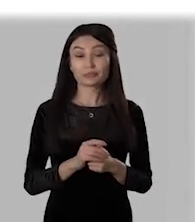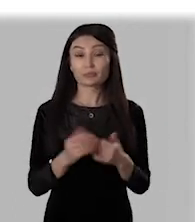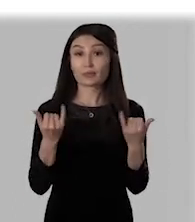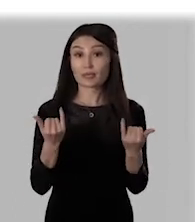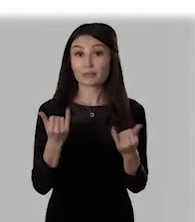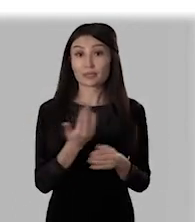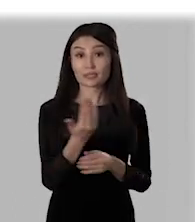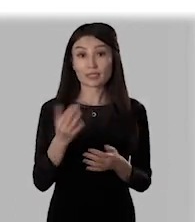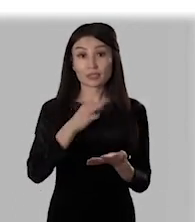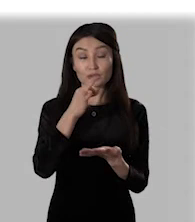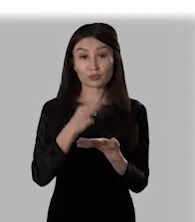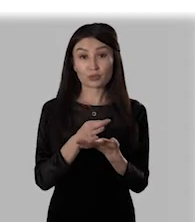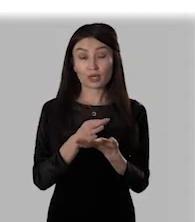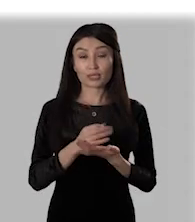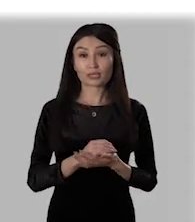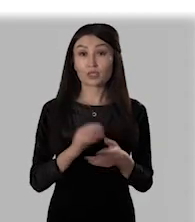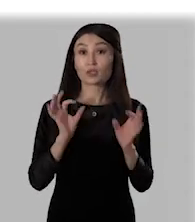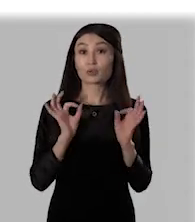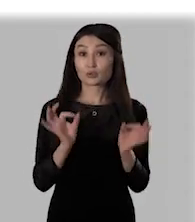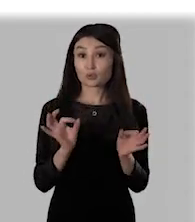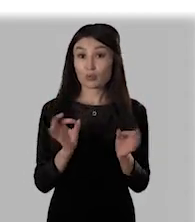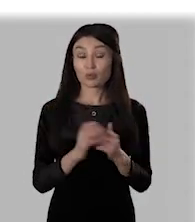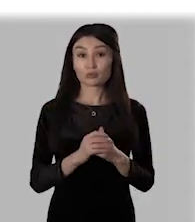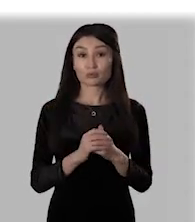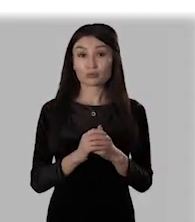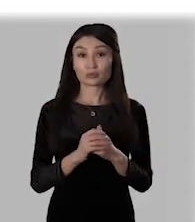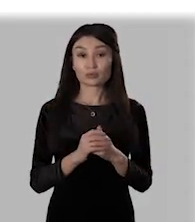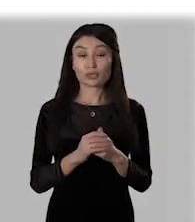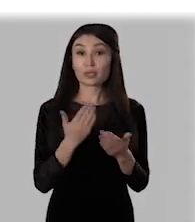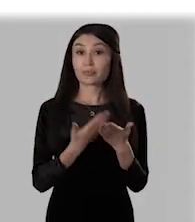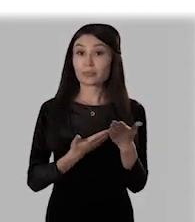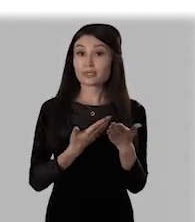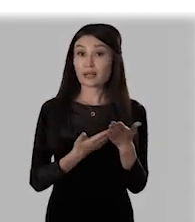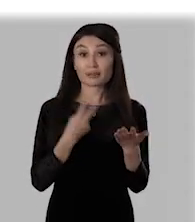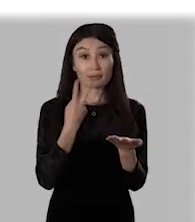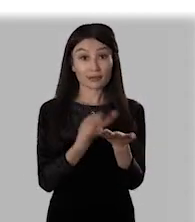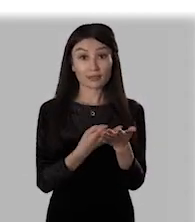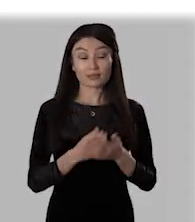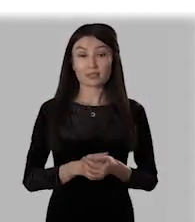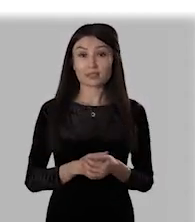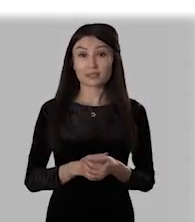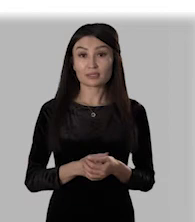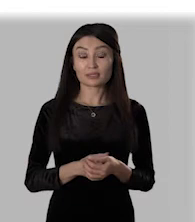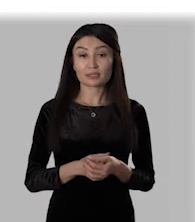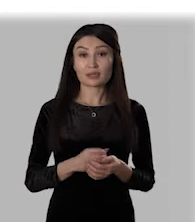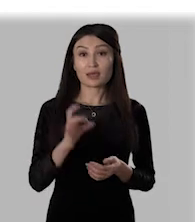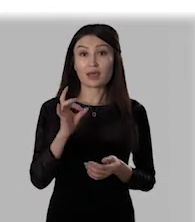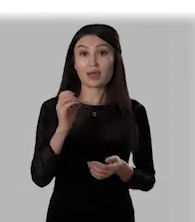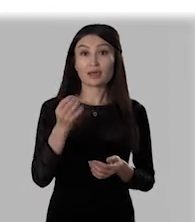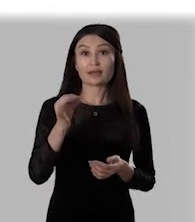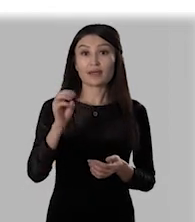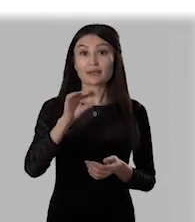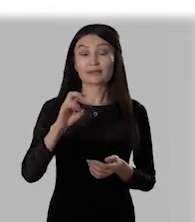Эми силердин жообуңар туура болуш үчүн мисалды карайбыз. Рейтинг